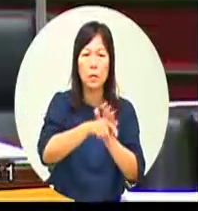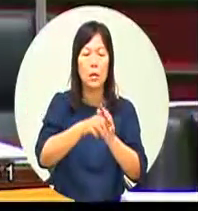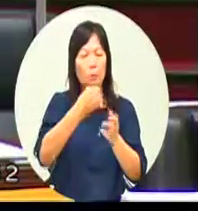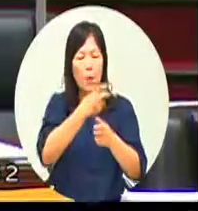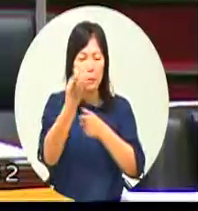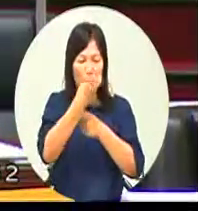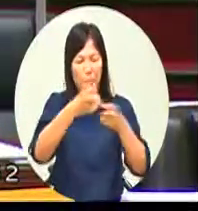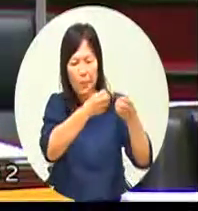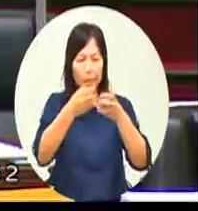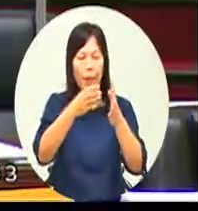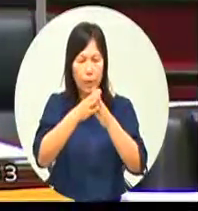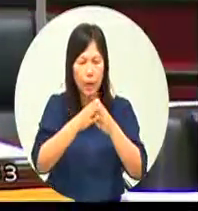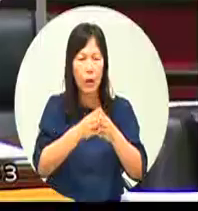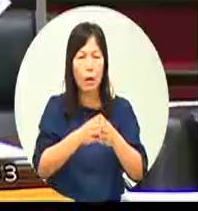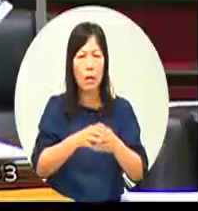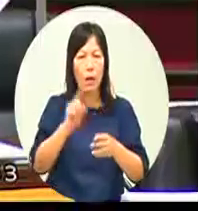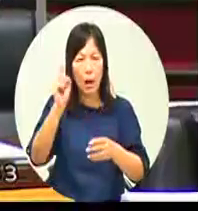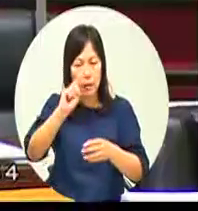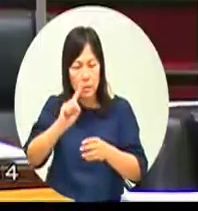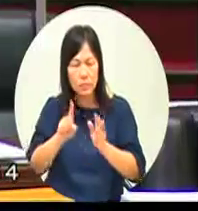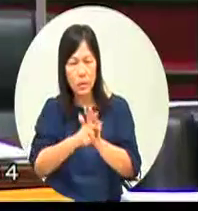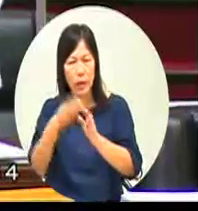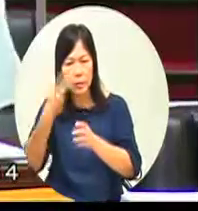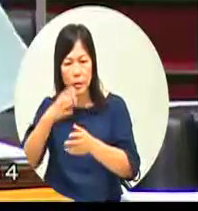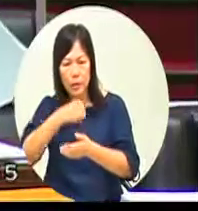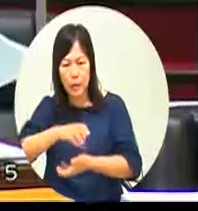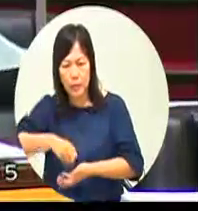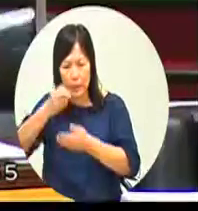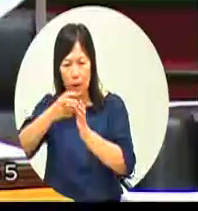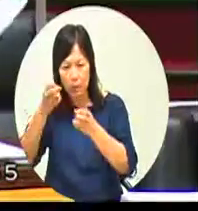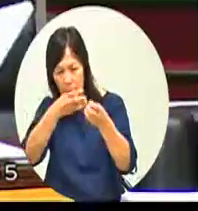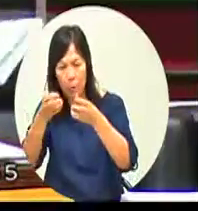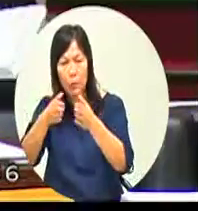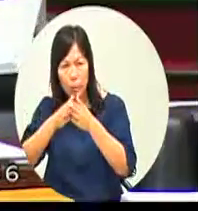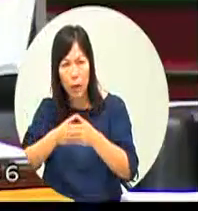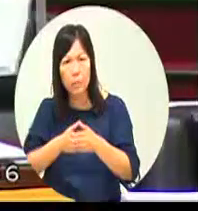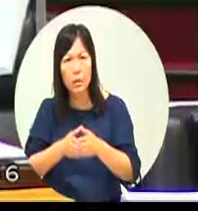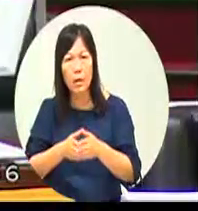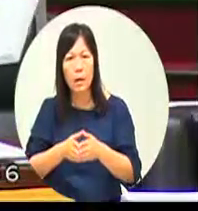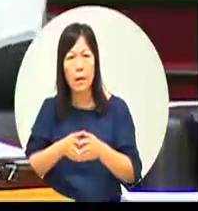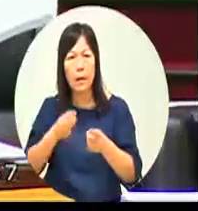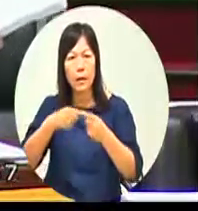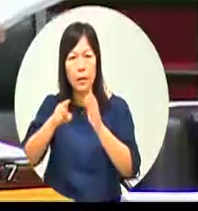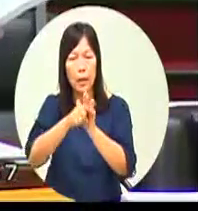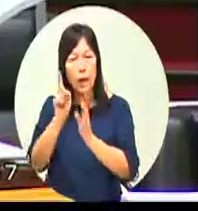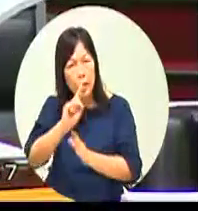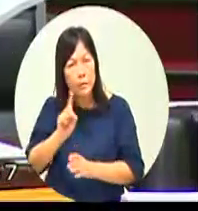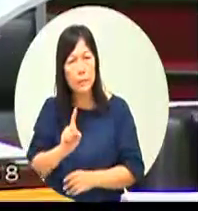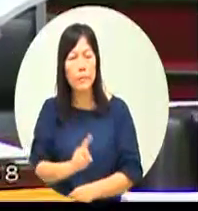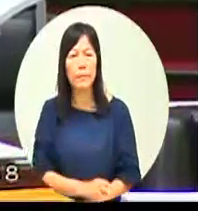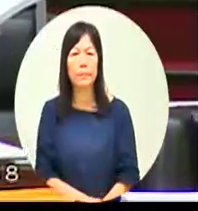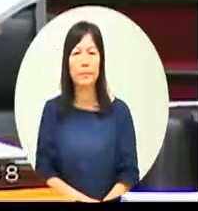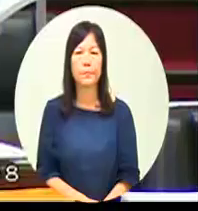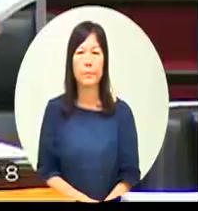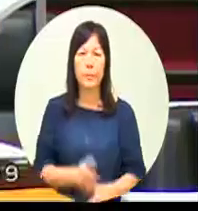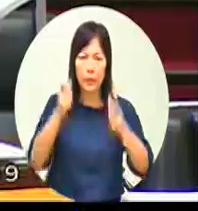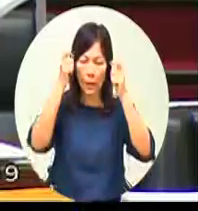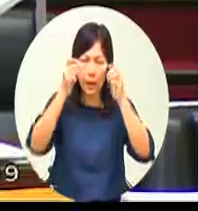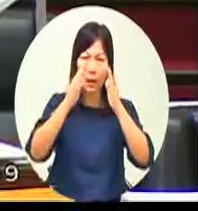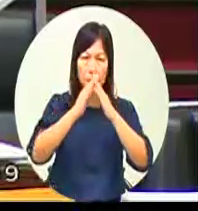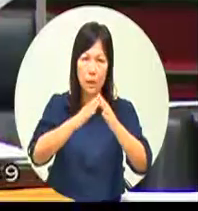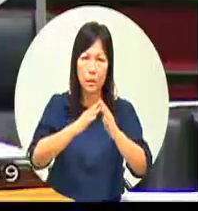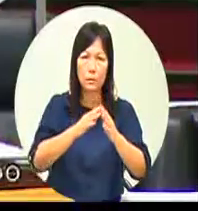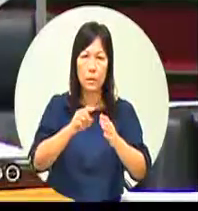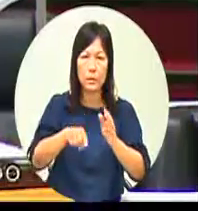讨？啊，哪些在审预算的时候要被拿出来讨论哦？应该是看什么呢？应该是看高雄